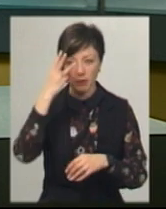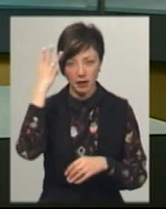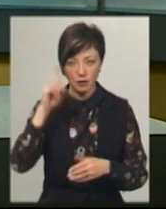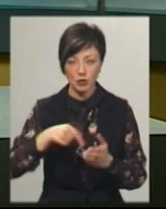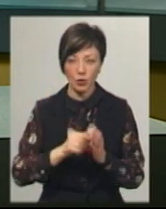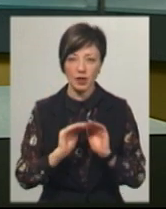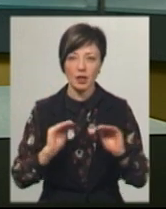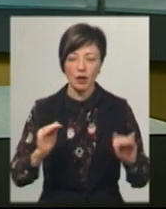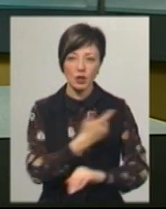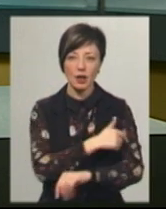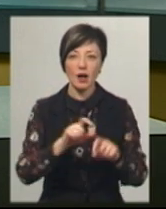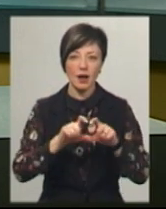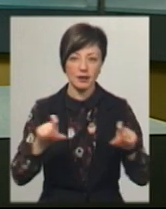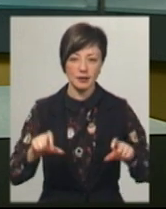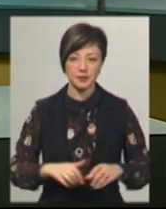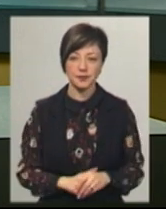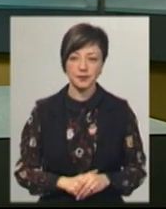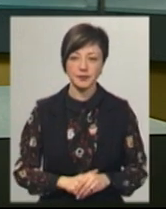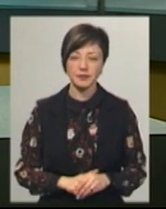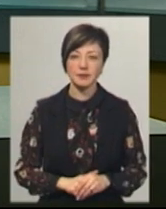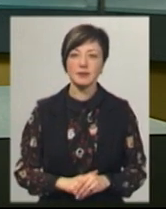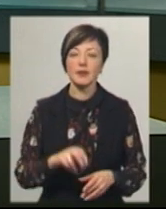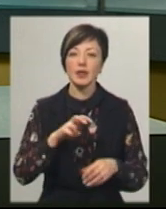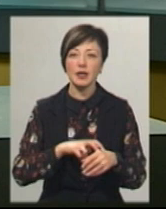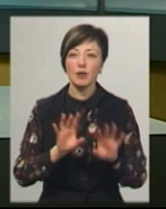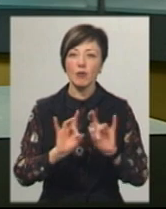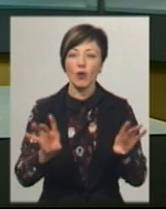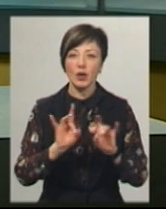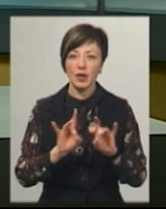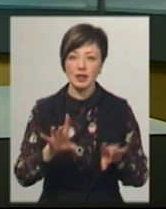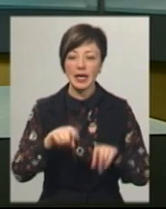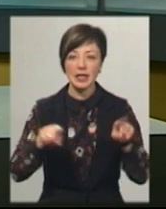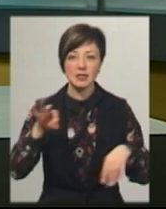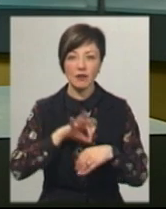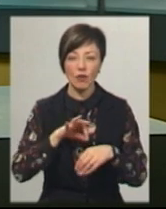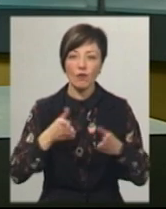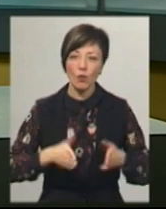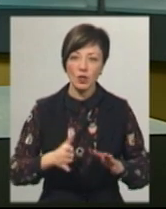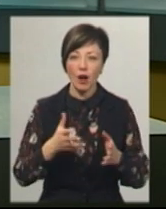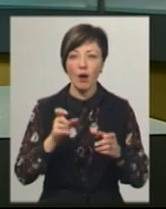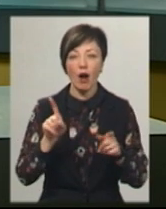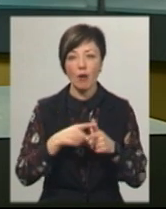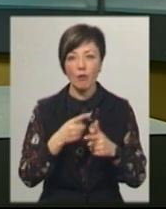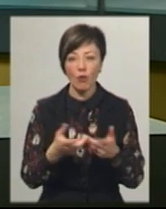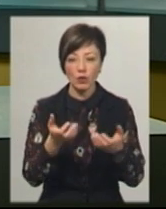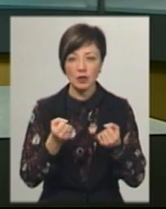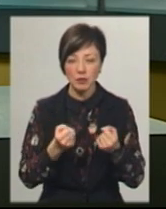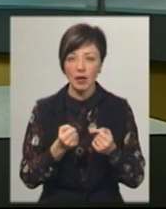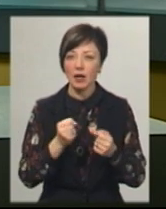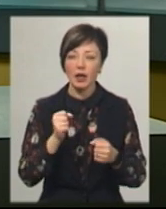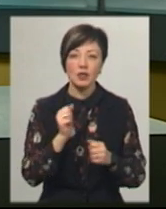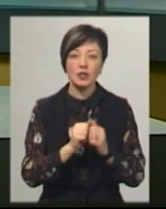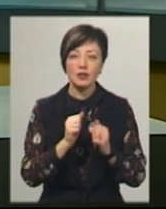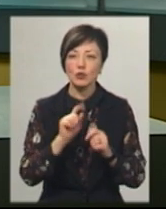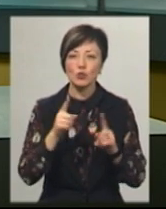Хмельницької міської дитячої лікарні Наталія Зимак-Закутня. Лікарка пояснює, орфанні хвороби вроджені або набуті, які трапляються рідше, ніж